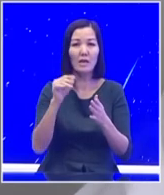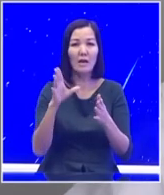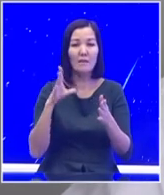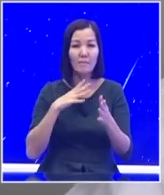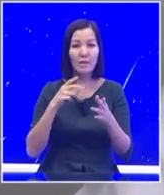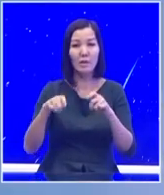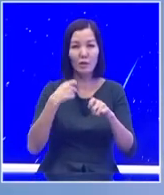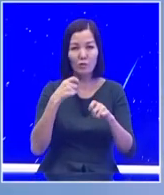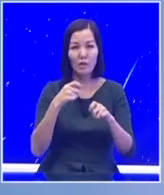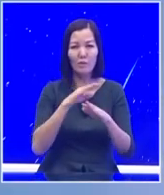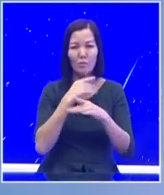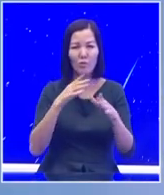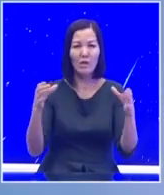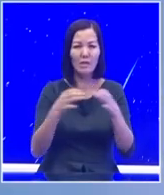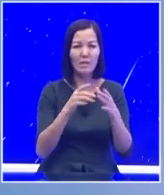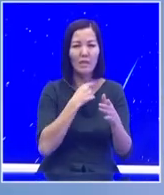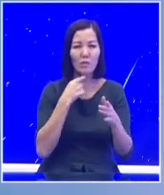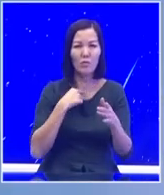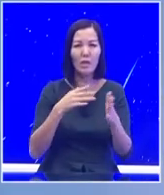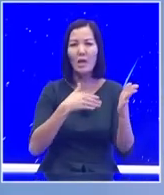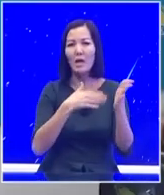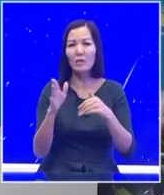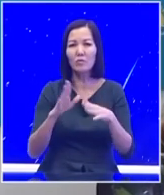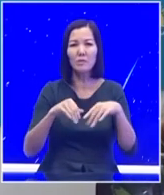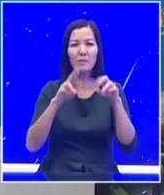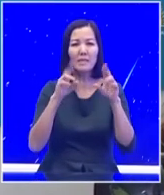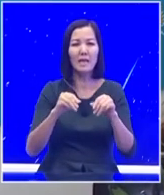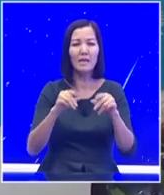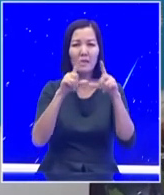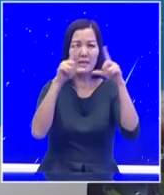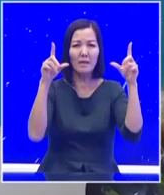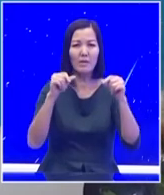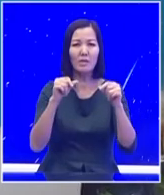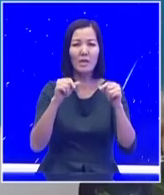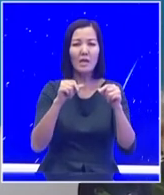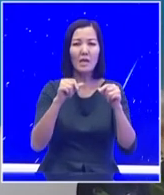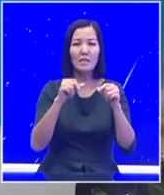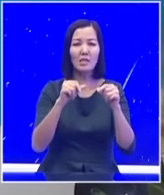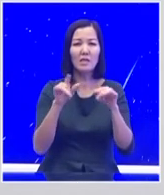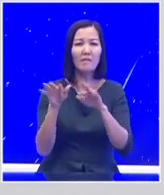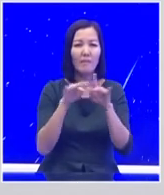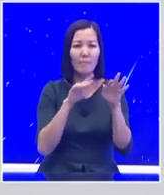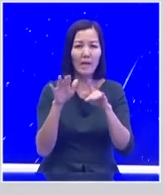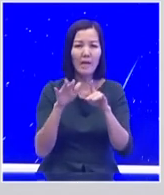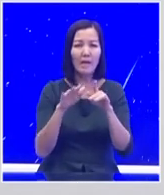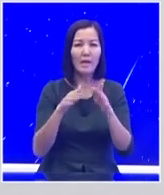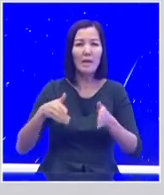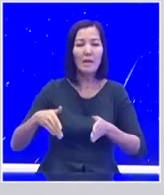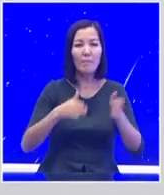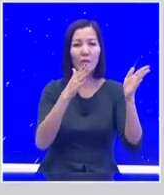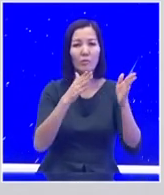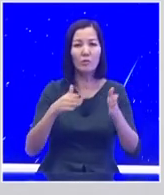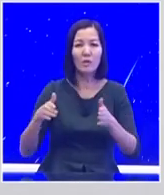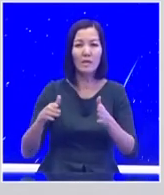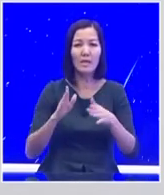выявили ряд нарушений. Во многих организациях Талдыкургана отсутствуют специальные таблички со шрифтом Брайля, пандусы